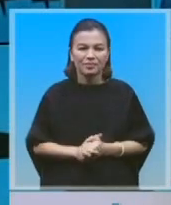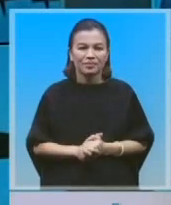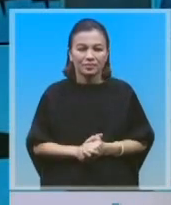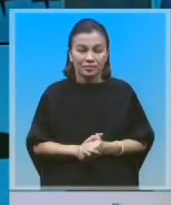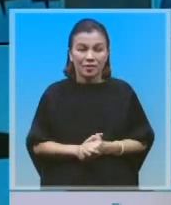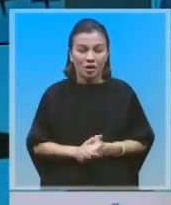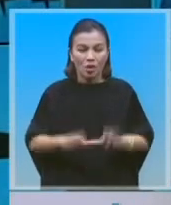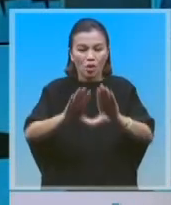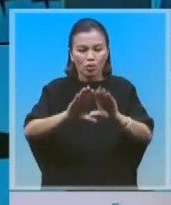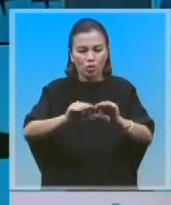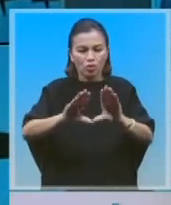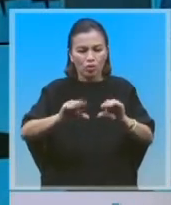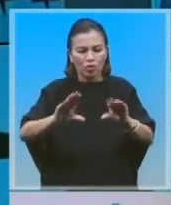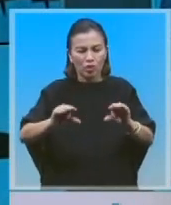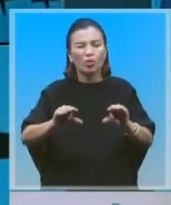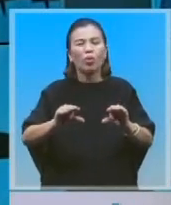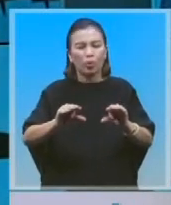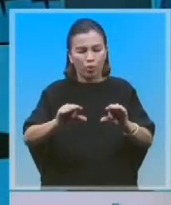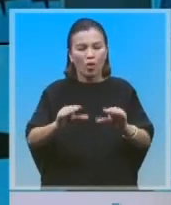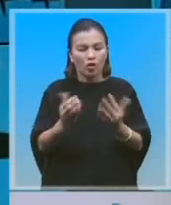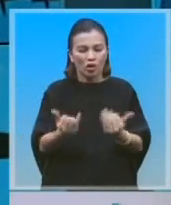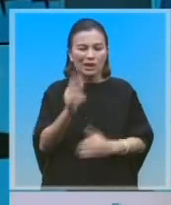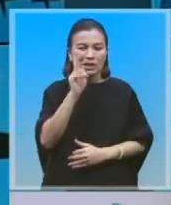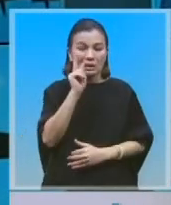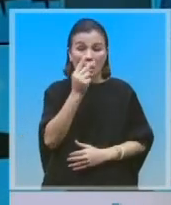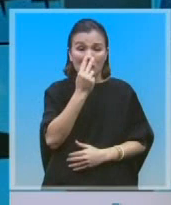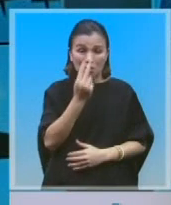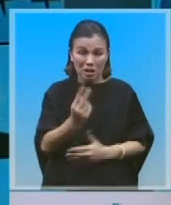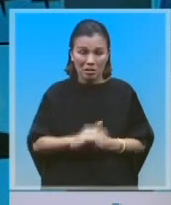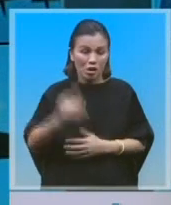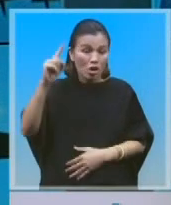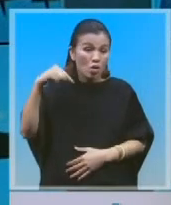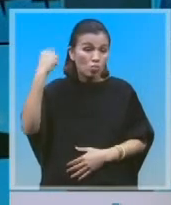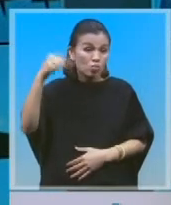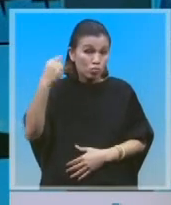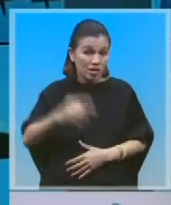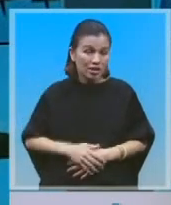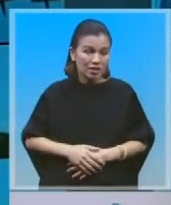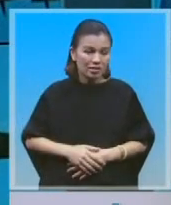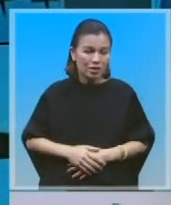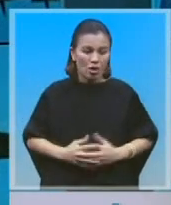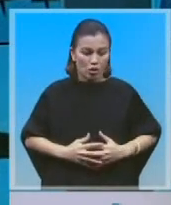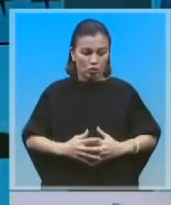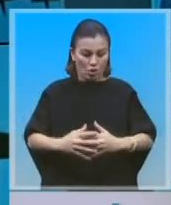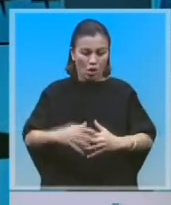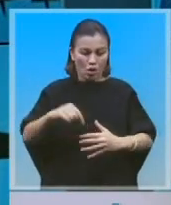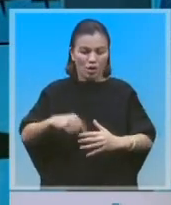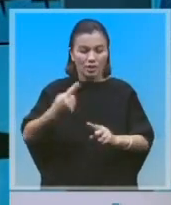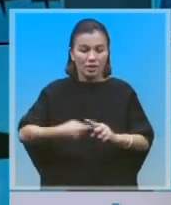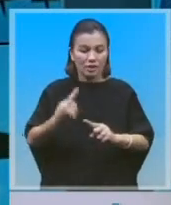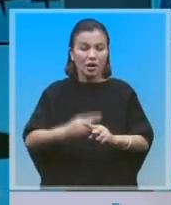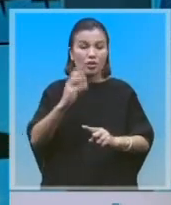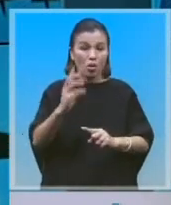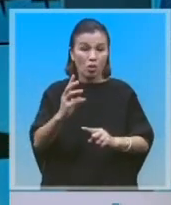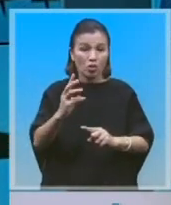ก็เป็นประเด็นร้อนเลยนะครับว ่ าการนวดเป็นสาเหตุหรือเปล่าให้หญิงสาวคนหนึ่งนะครับซึ่งเธอตั้งครรภ์ได้6เดือนแล้วก็ไ